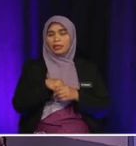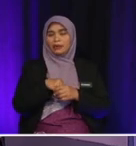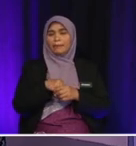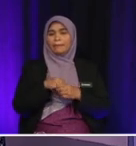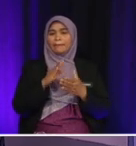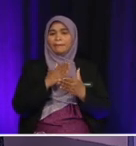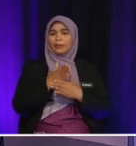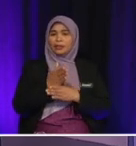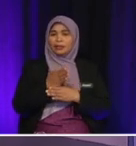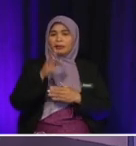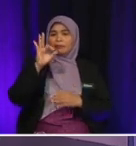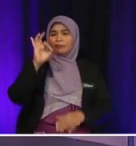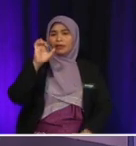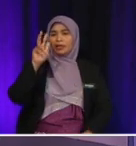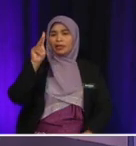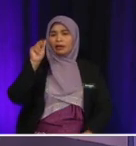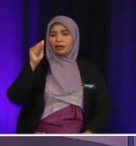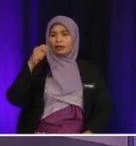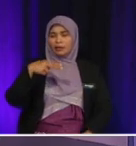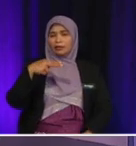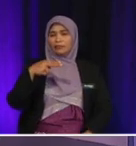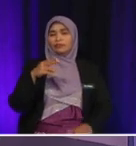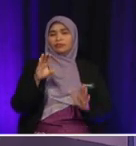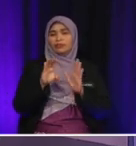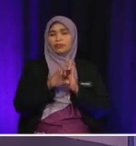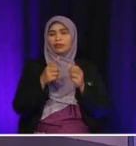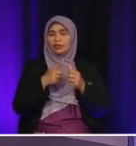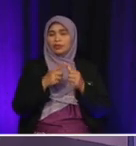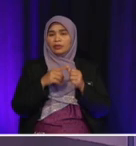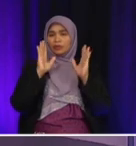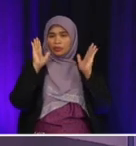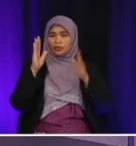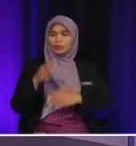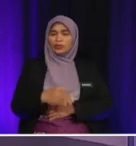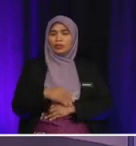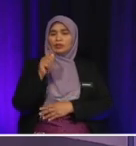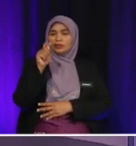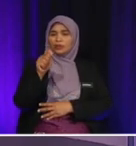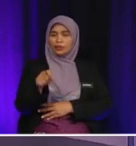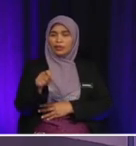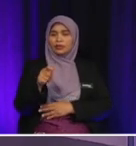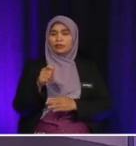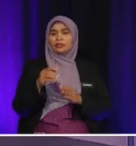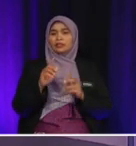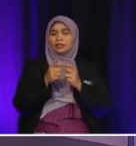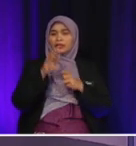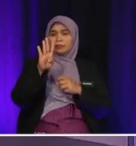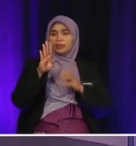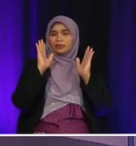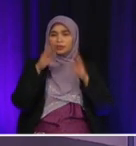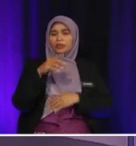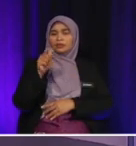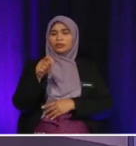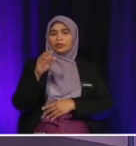ang fqah ya iaitu solat sunat untuk tingkatan empat anda telah pelajari solat sunat duha